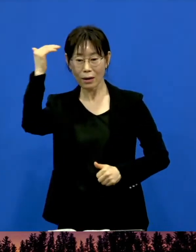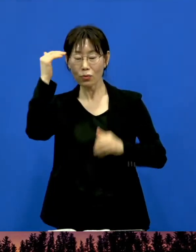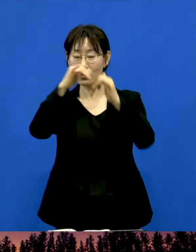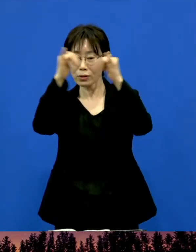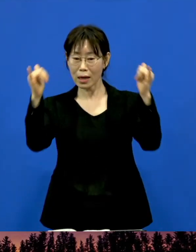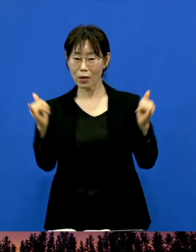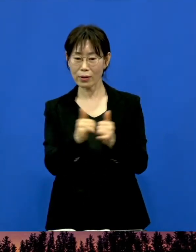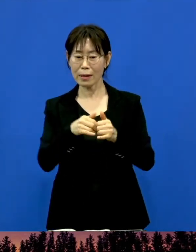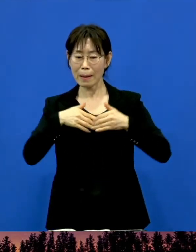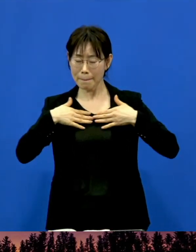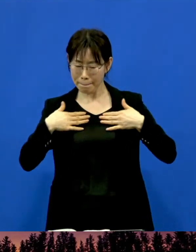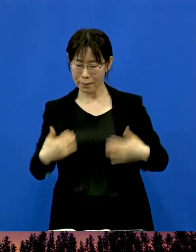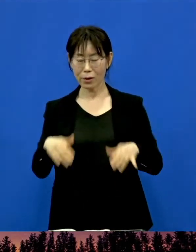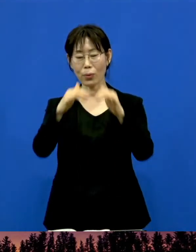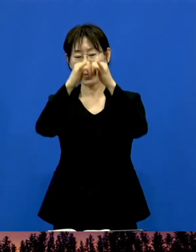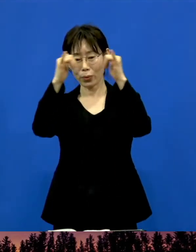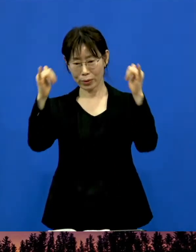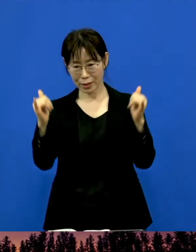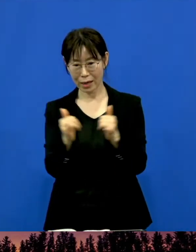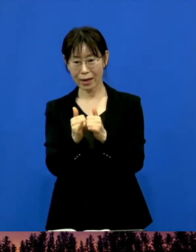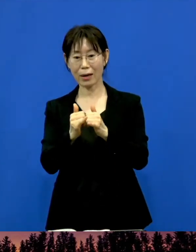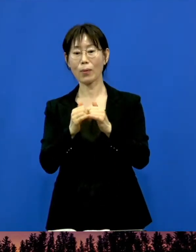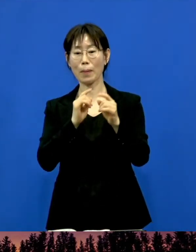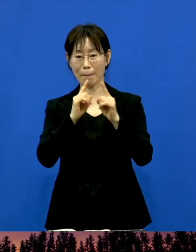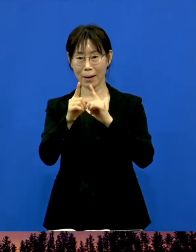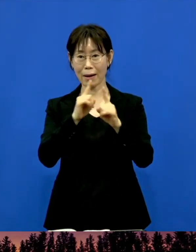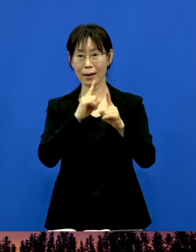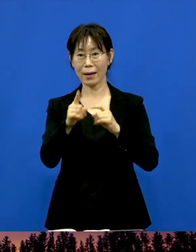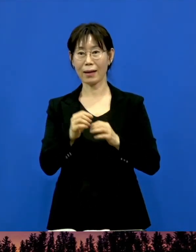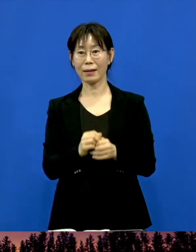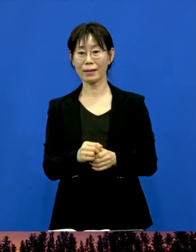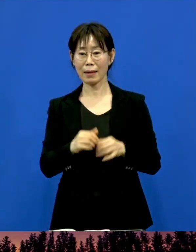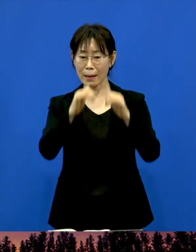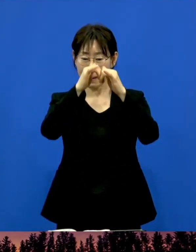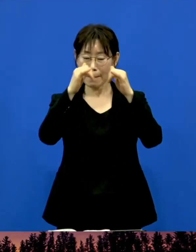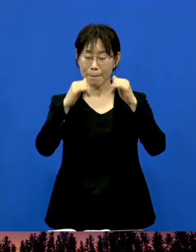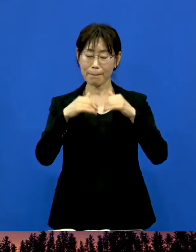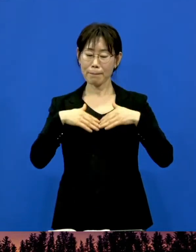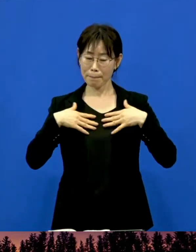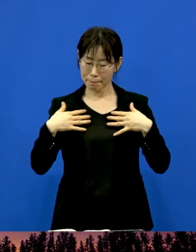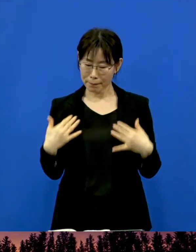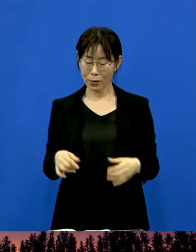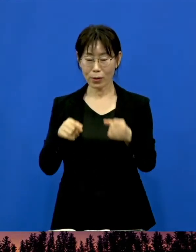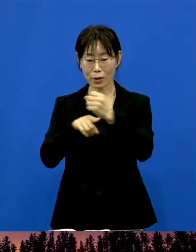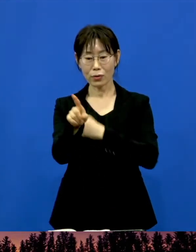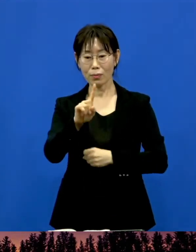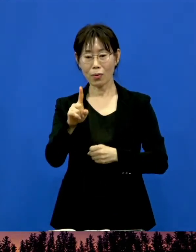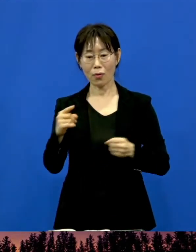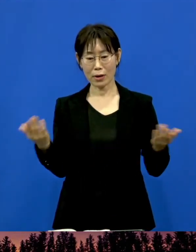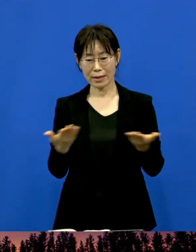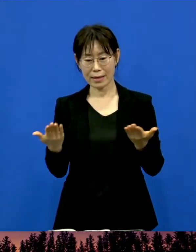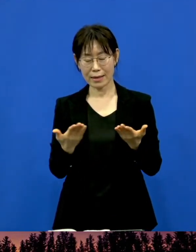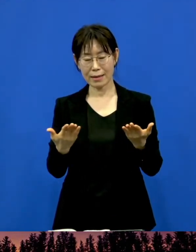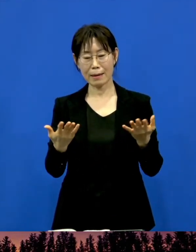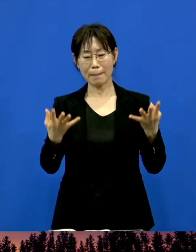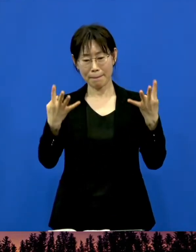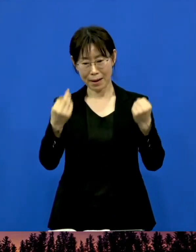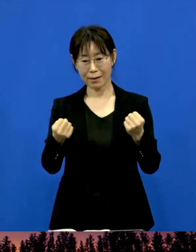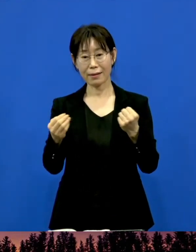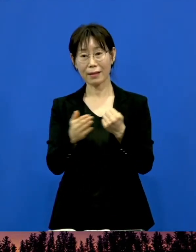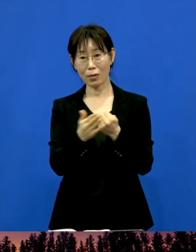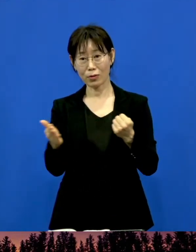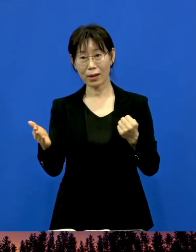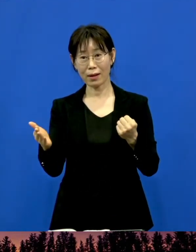입에 피곤하는 말을 달고 사는 거죠. 왜 피곤한 것이죠? 일이 많아서 피곤한가? 그런 이유도 있겠죠. 그러나